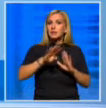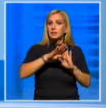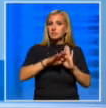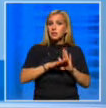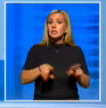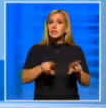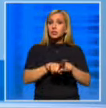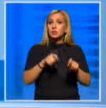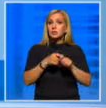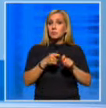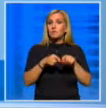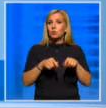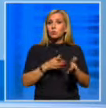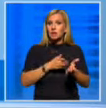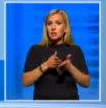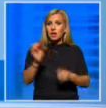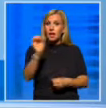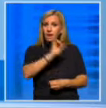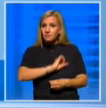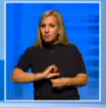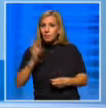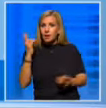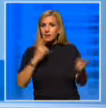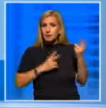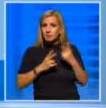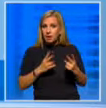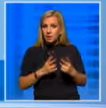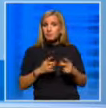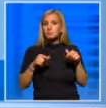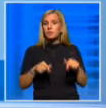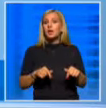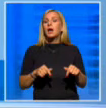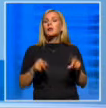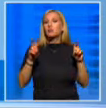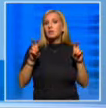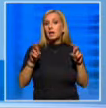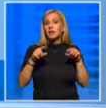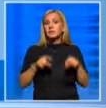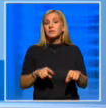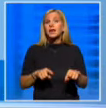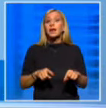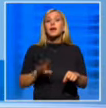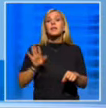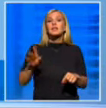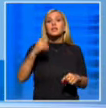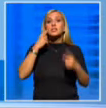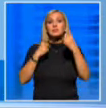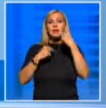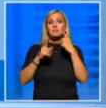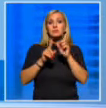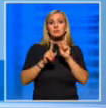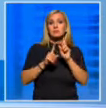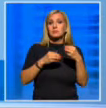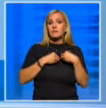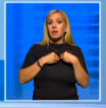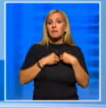бъдат направени по този начин. Европа разбра, както се казва, нали, в един стар филм, на сълзи не вярва, вярва на